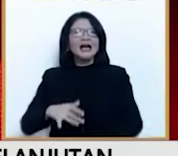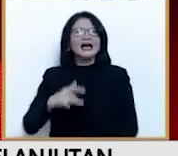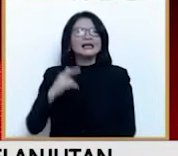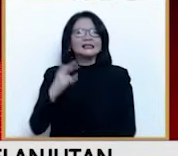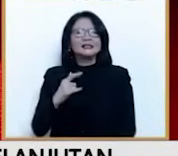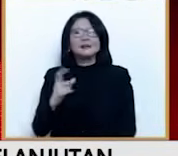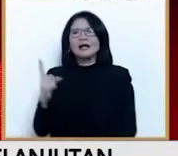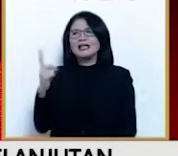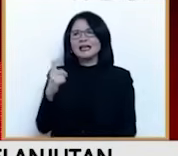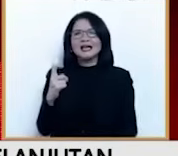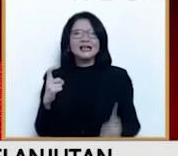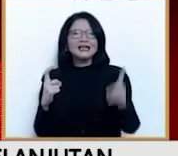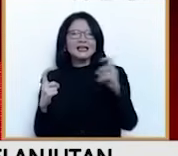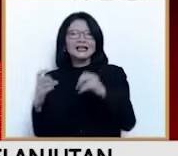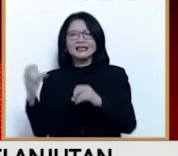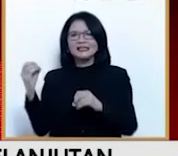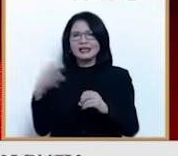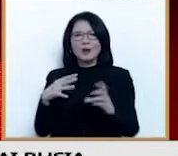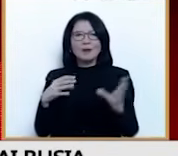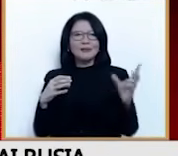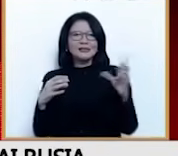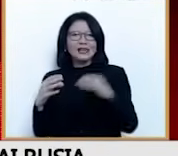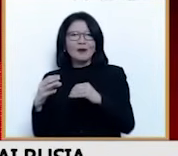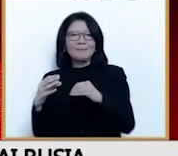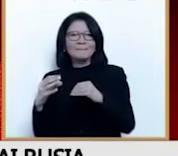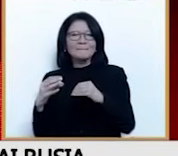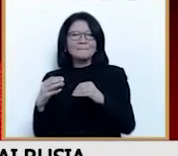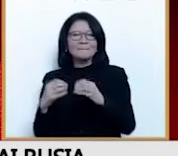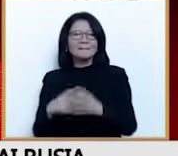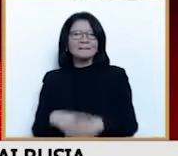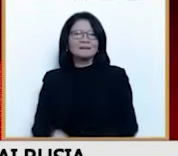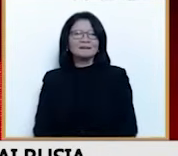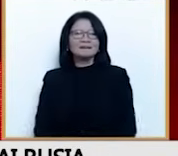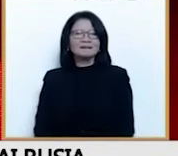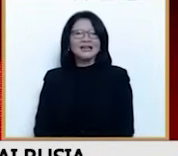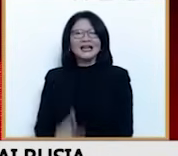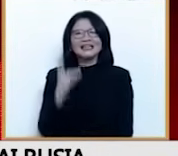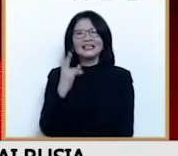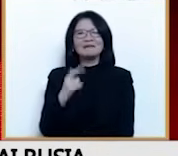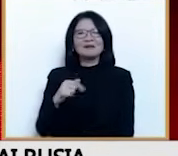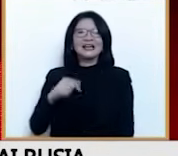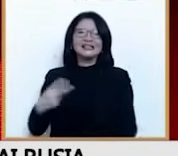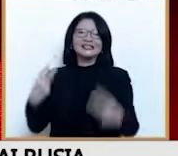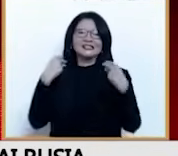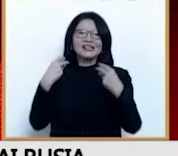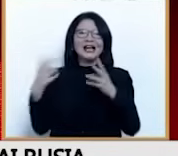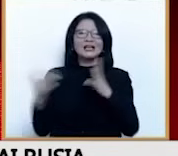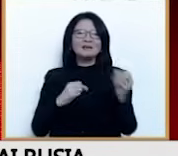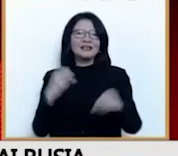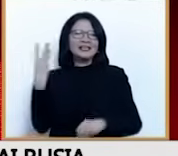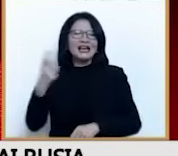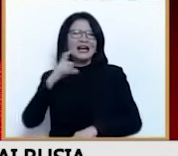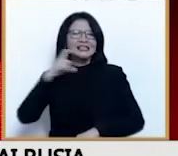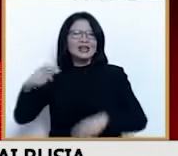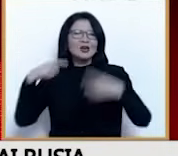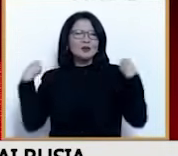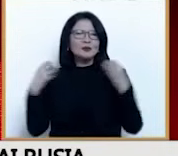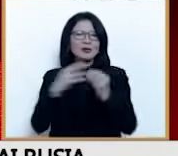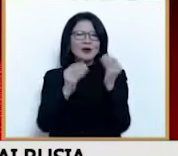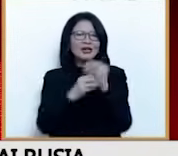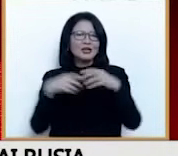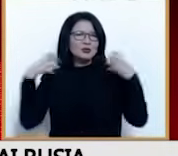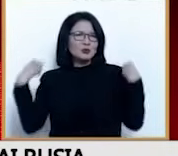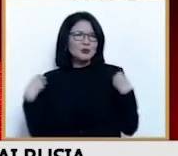menghadirkan tanya-jawab antara masing-masing pasangan calon. Jadi pastikan Anda masih bersama kami tentunya di debat ketiga. Calon gubernur dan